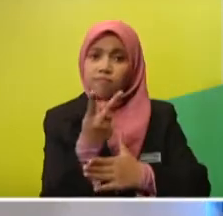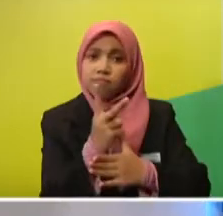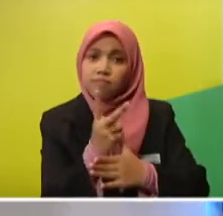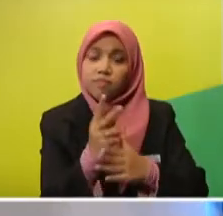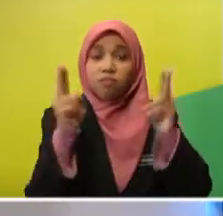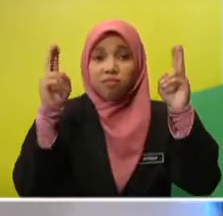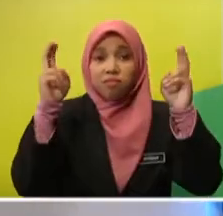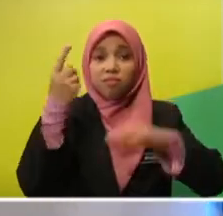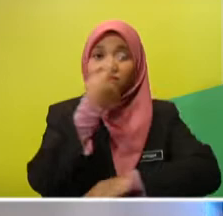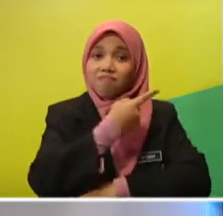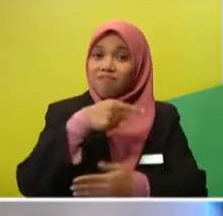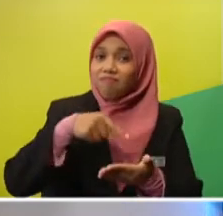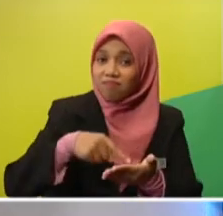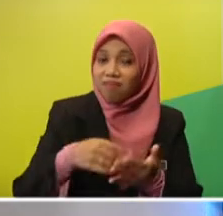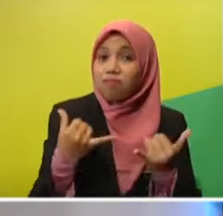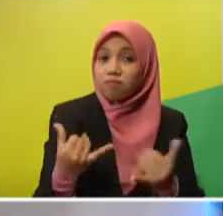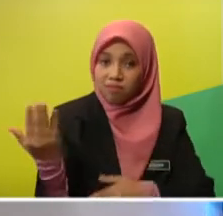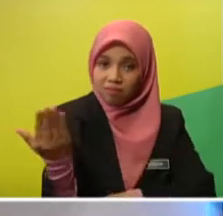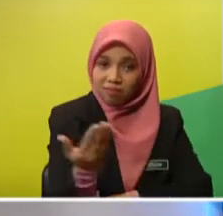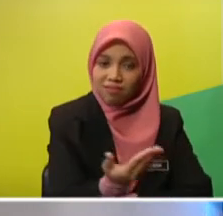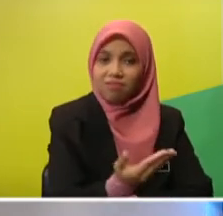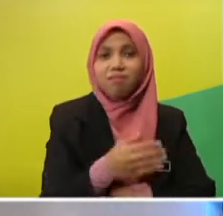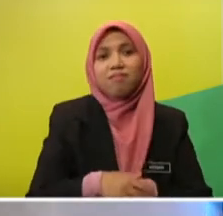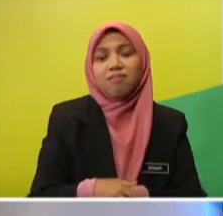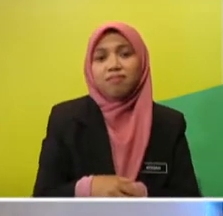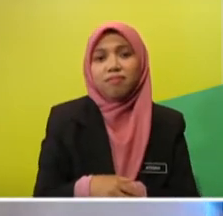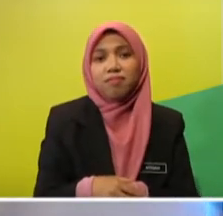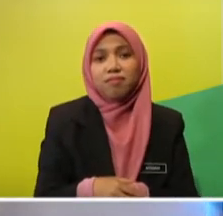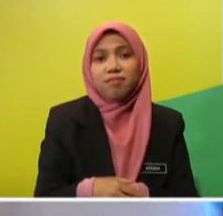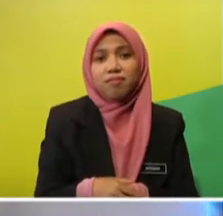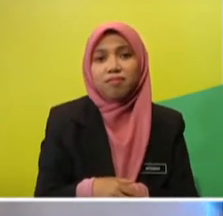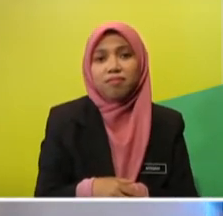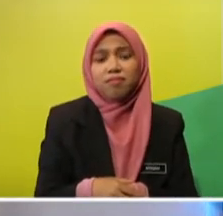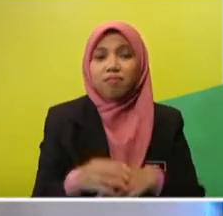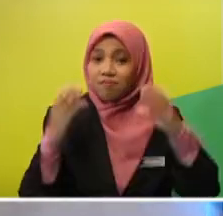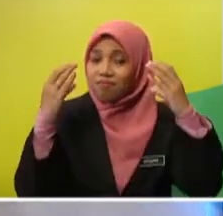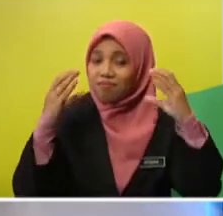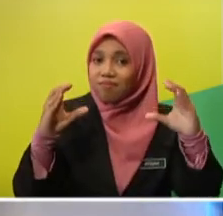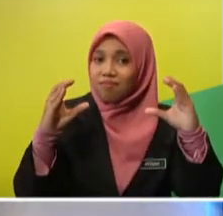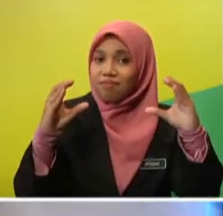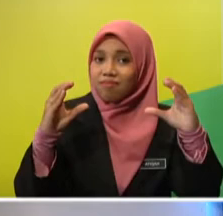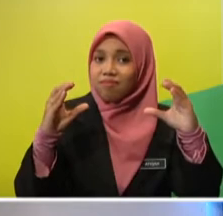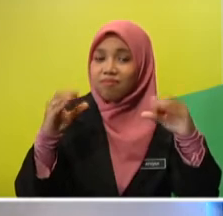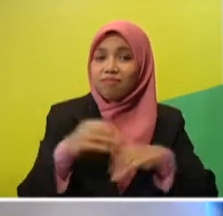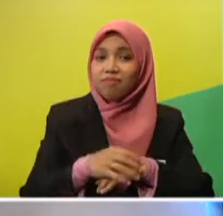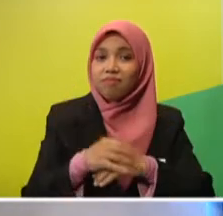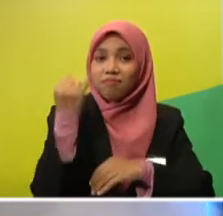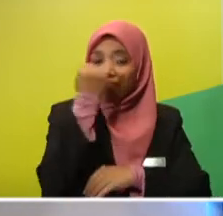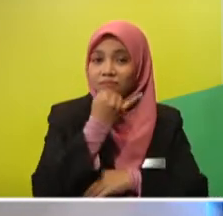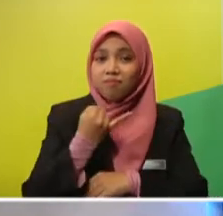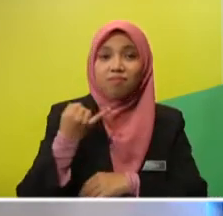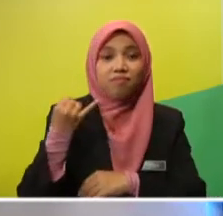hari ini, saya nak jemput dulu Cikgu dan juga Cikgu Nadia, Cikgu Nurul, untuk sama-sama